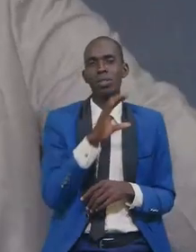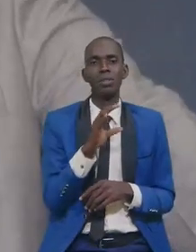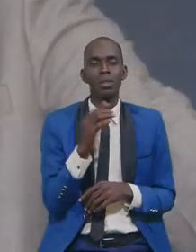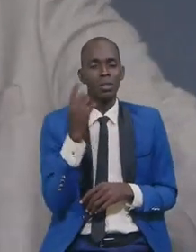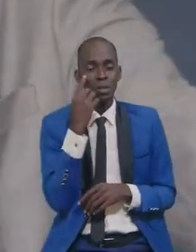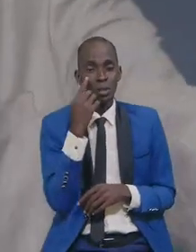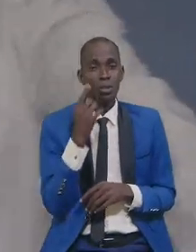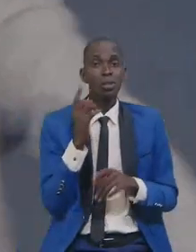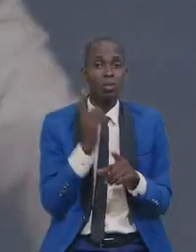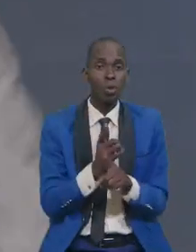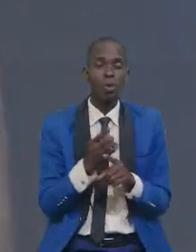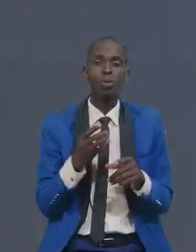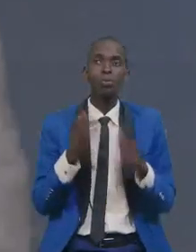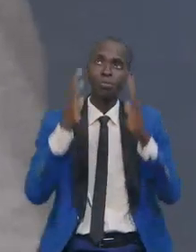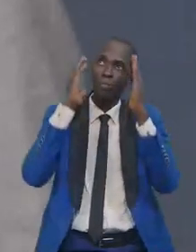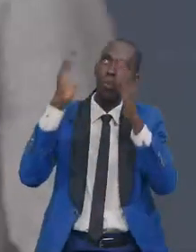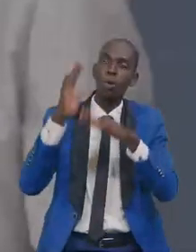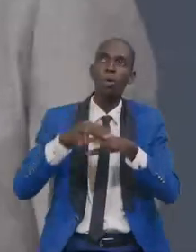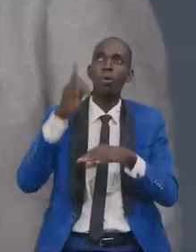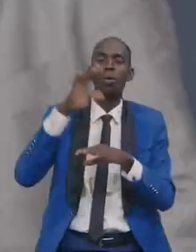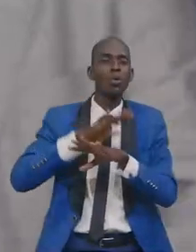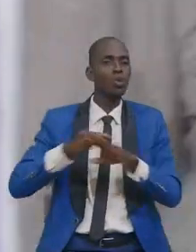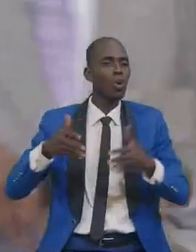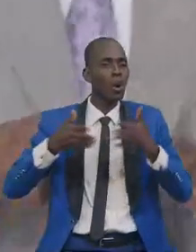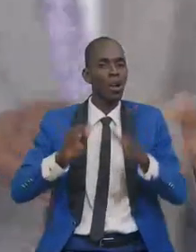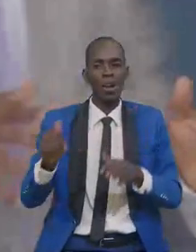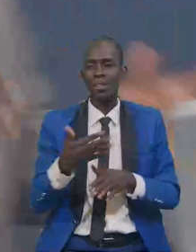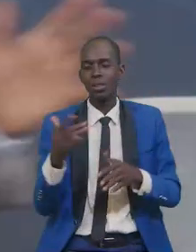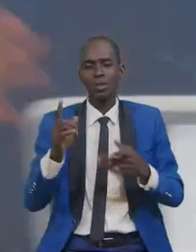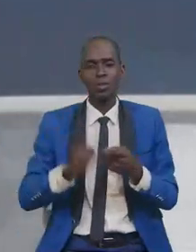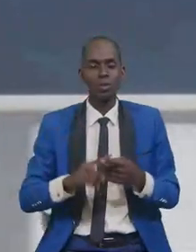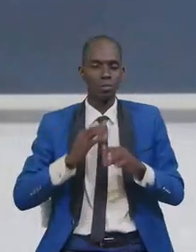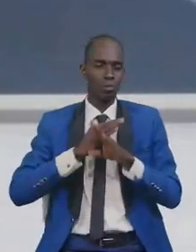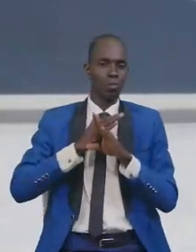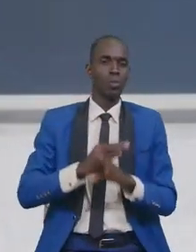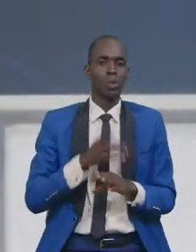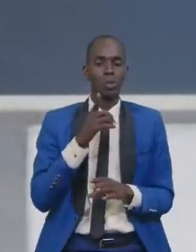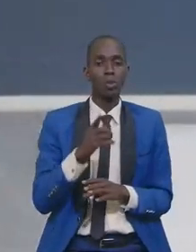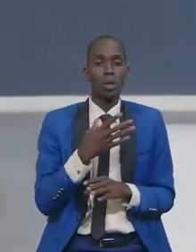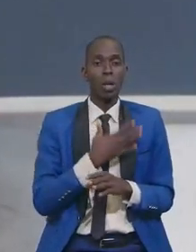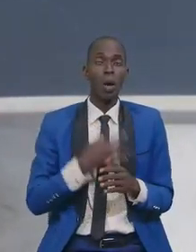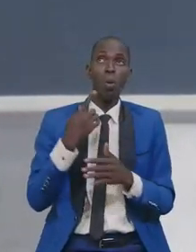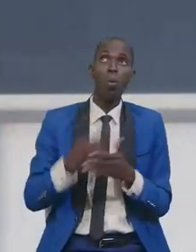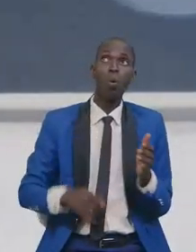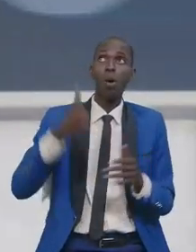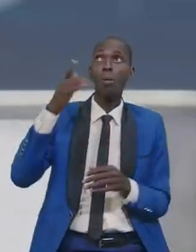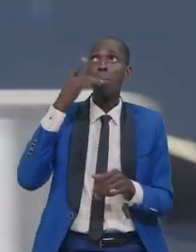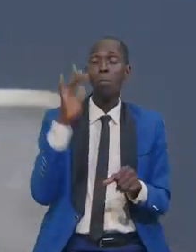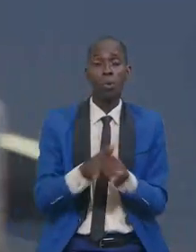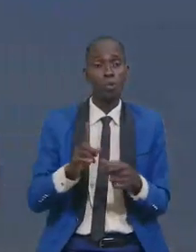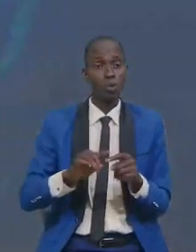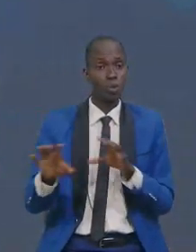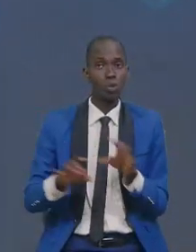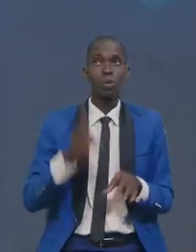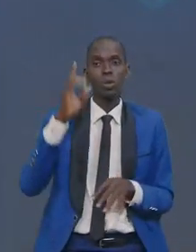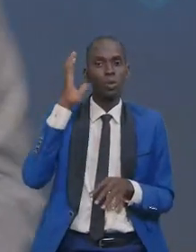Ne laisse rien t'interposer entre toi et le Dieu Tout-Puissant. et ce qu'il a promis faire, il le